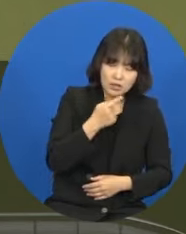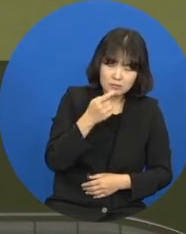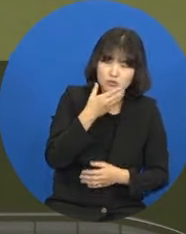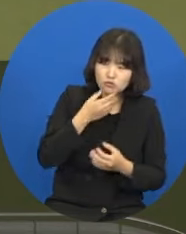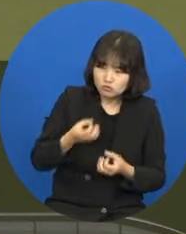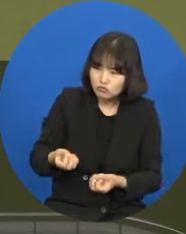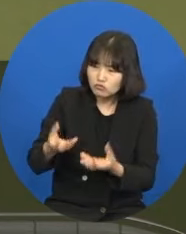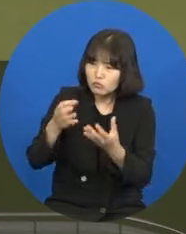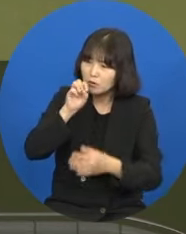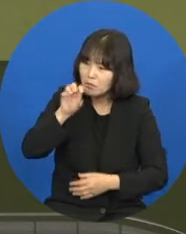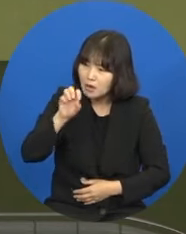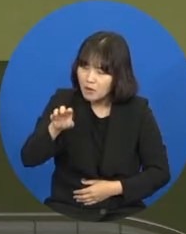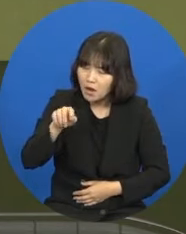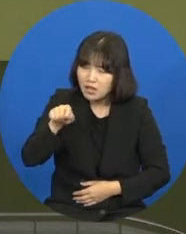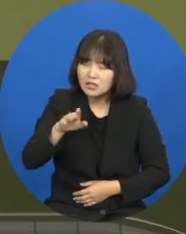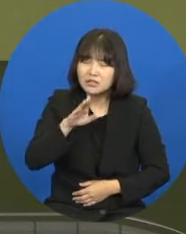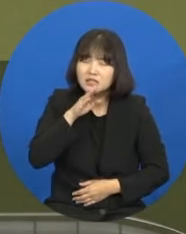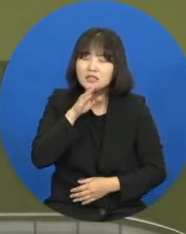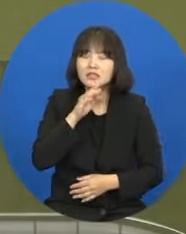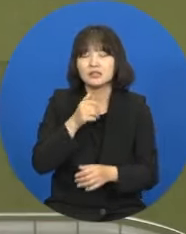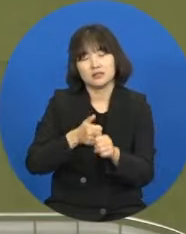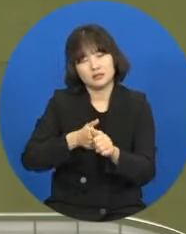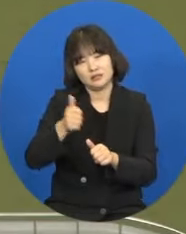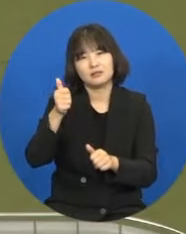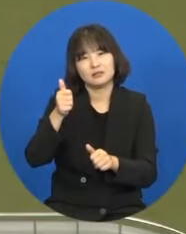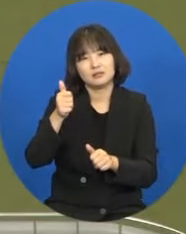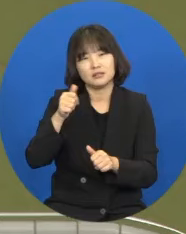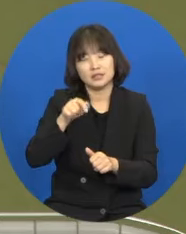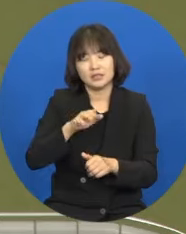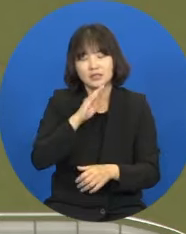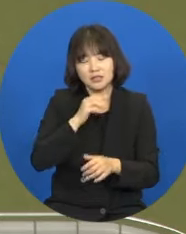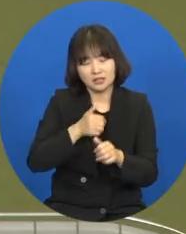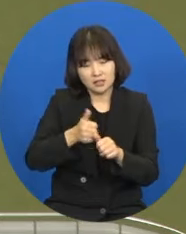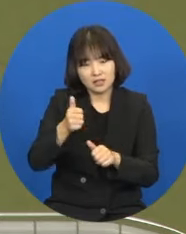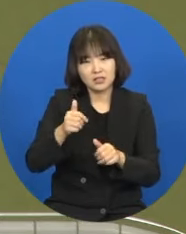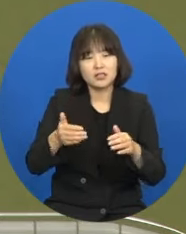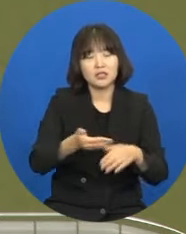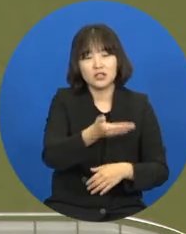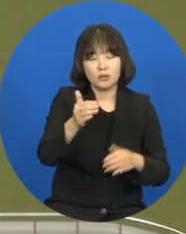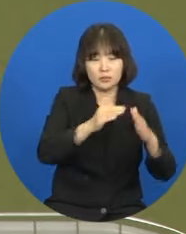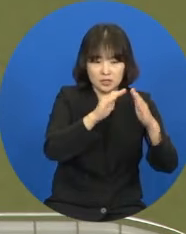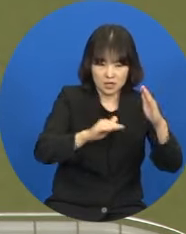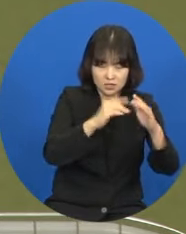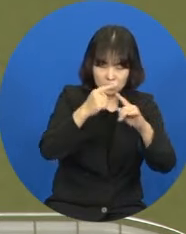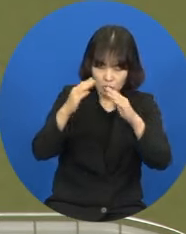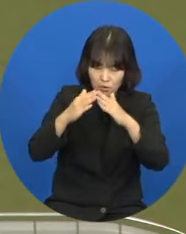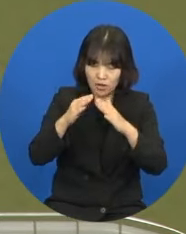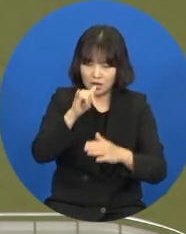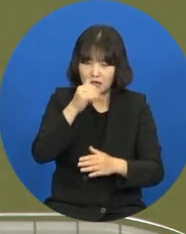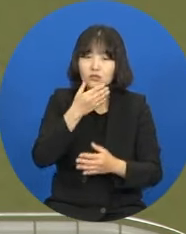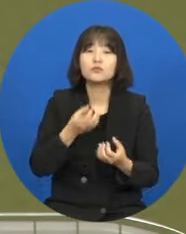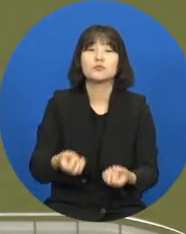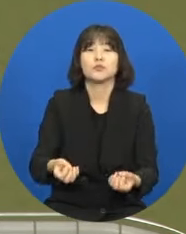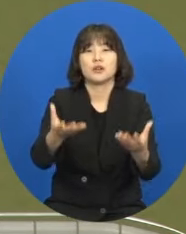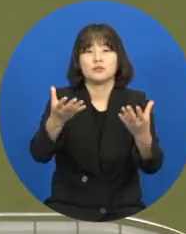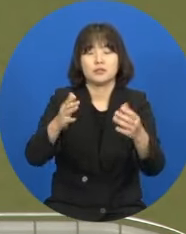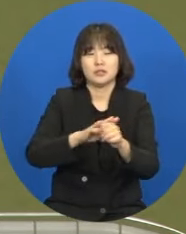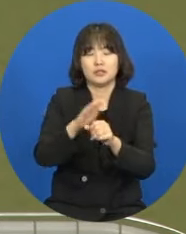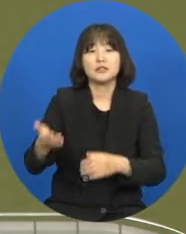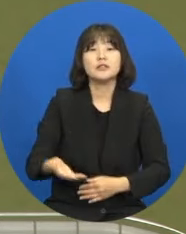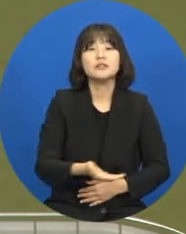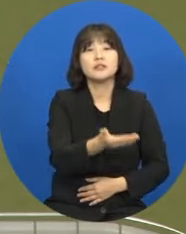진정한 이것이 승리입니다 이런 진정한 승리가 여러분들의 가정 가운데 교회 가운데 있게 되기를 축복합니다 사랑하는